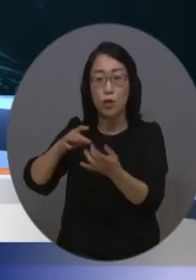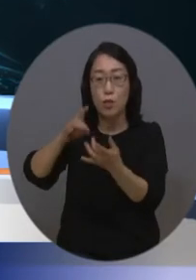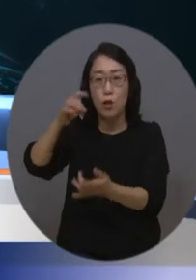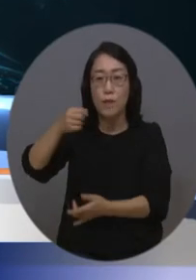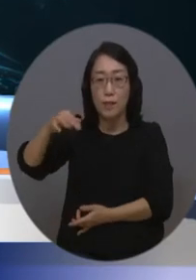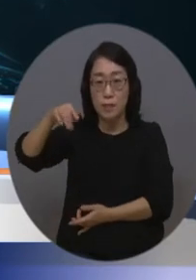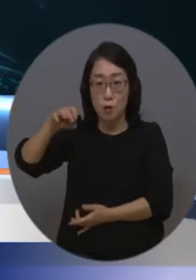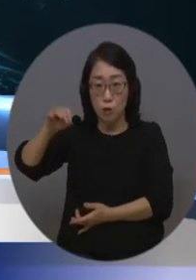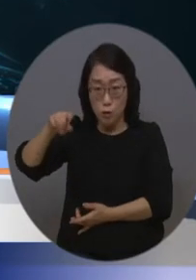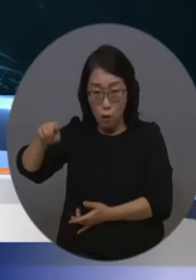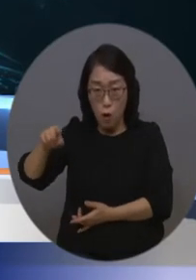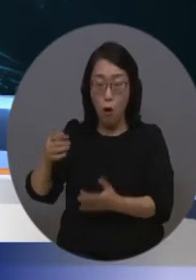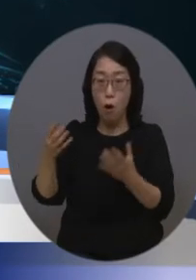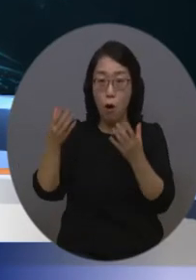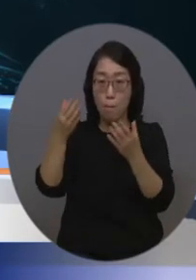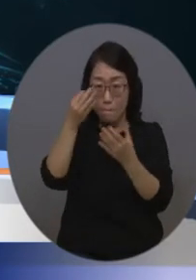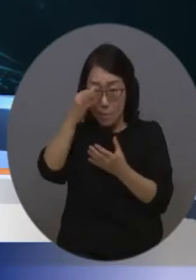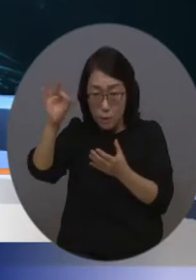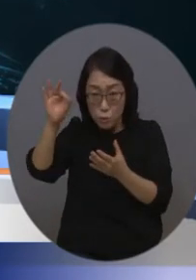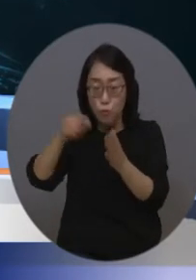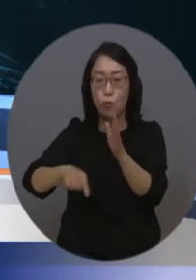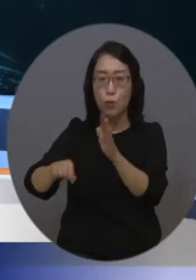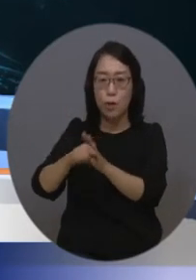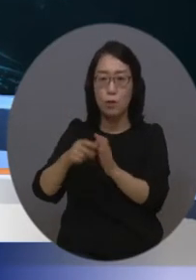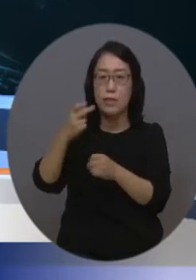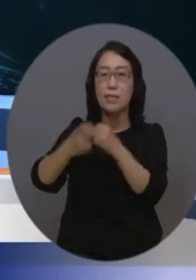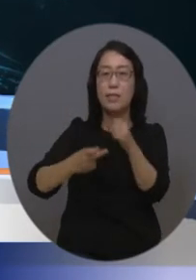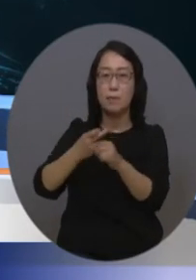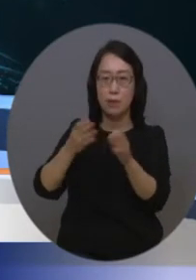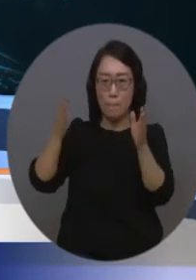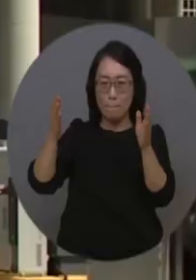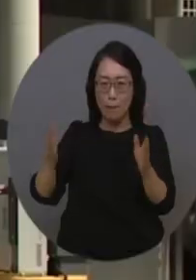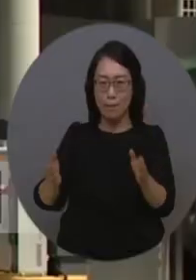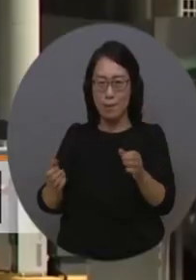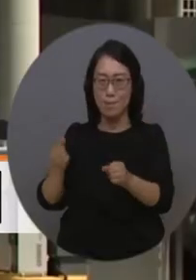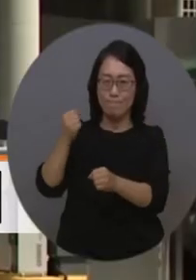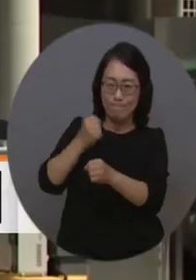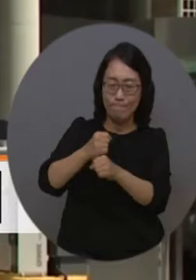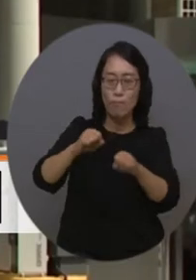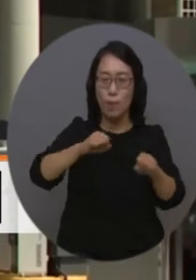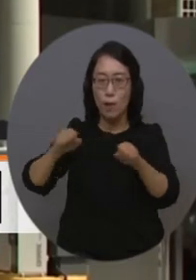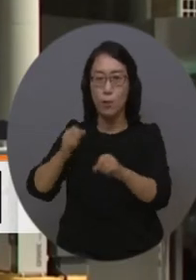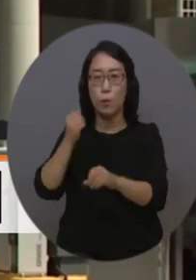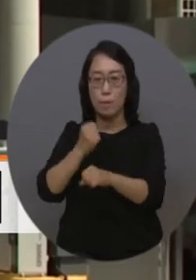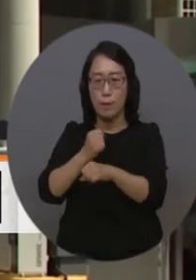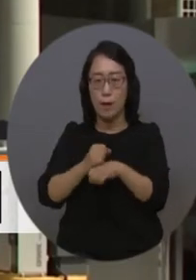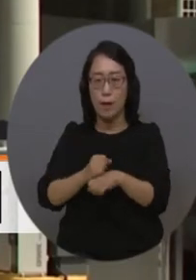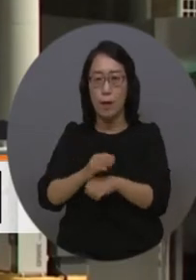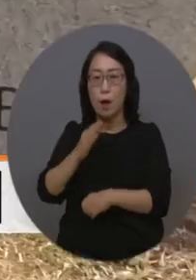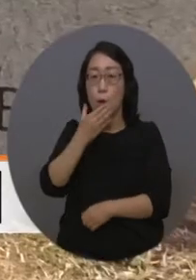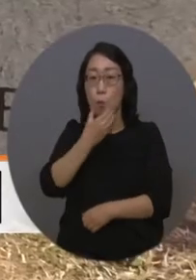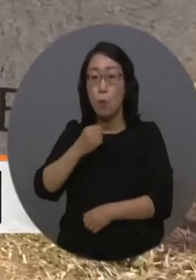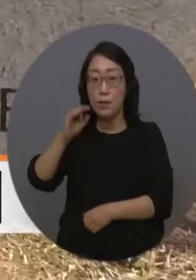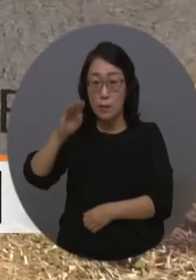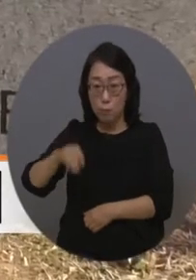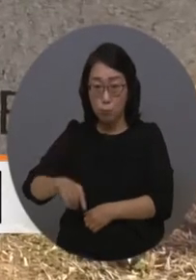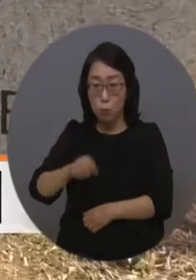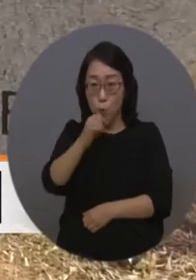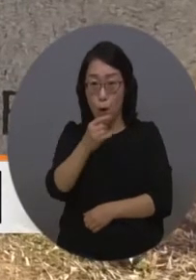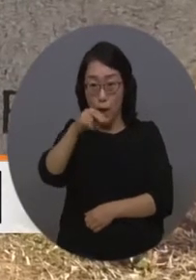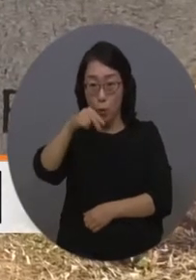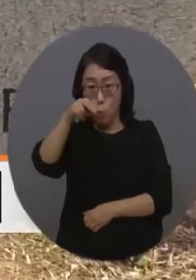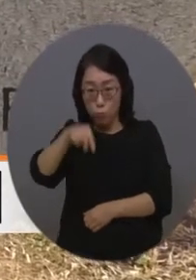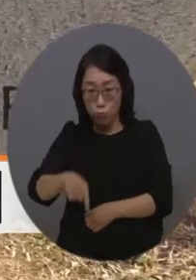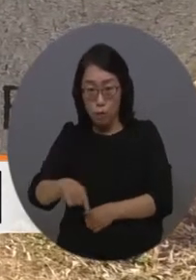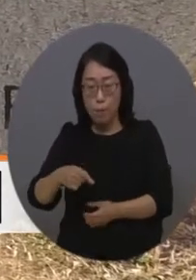비준을 위한 절차가 12년여 만에 본격화됩니다. 지난 10일 보건복지부는 외교부에 비준을